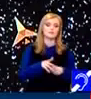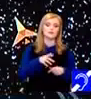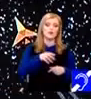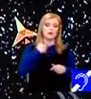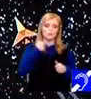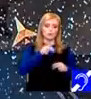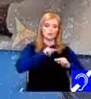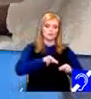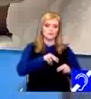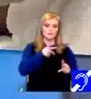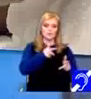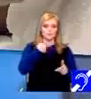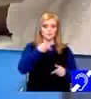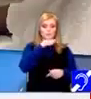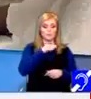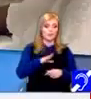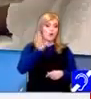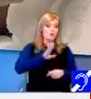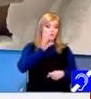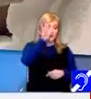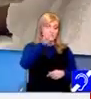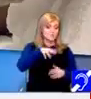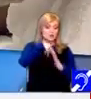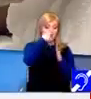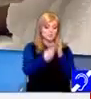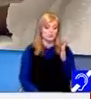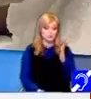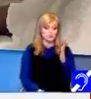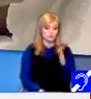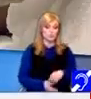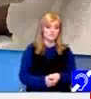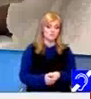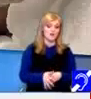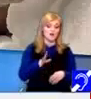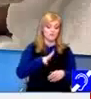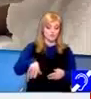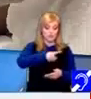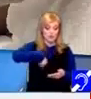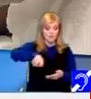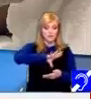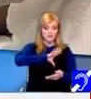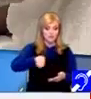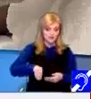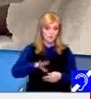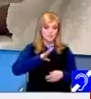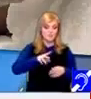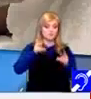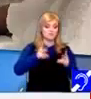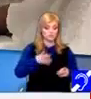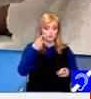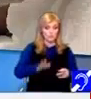profesional. O femeie din Chișinău a căzut într-o gură de canalizare lăsată deschisă. Victima s-a ales cu ambele